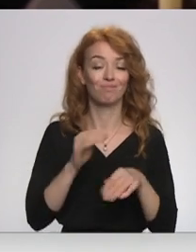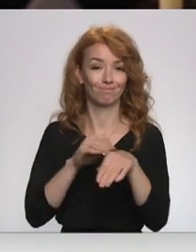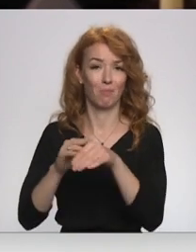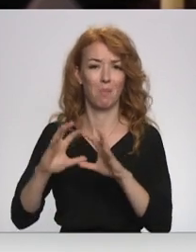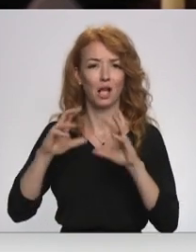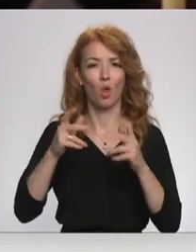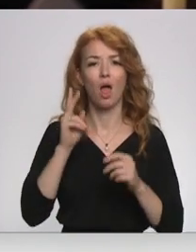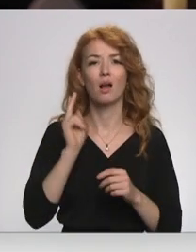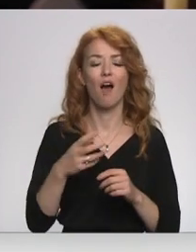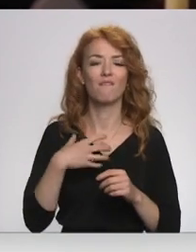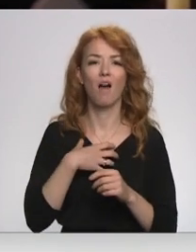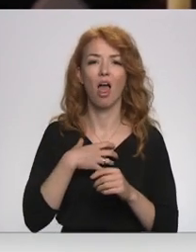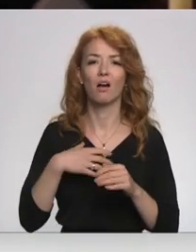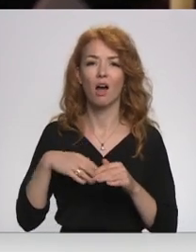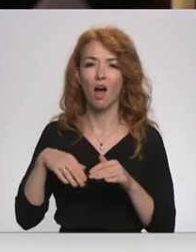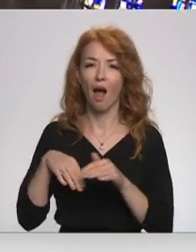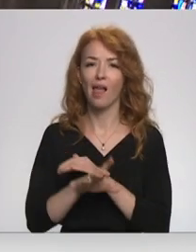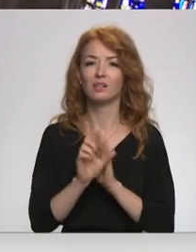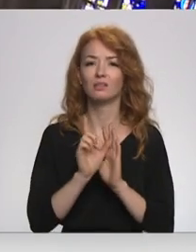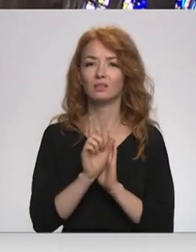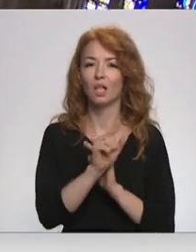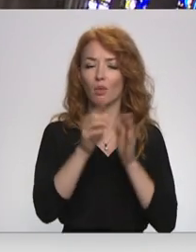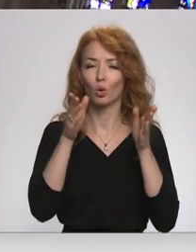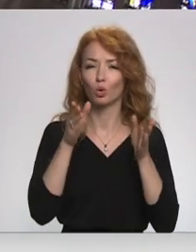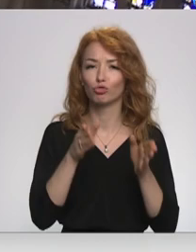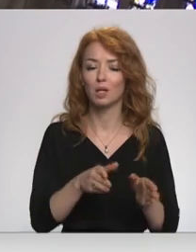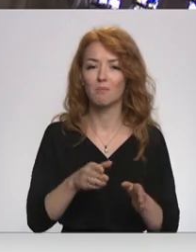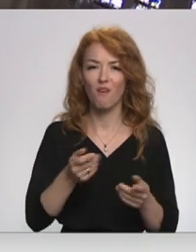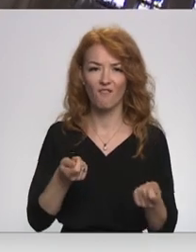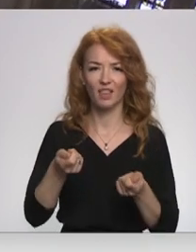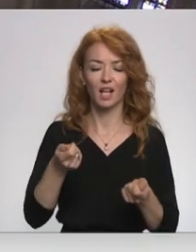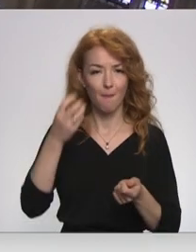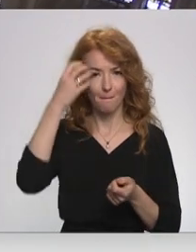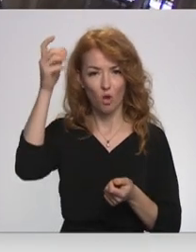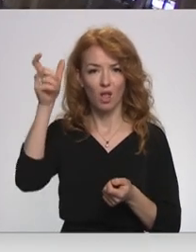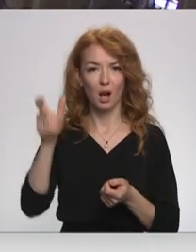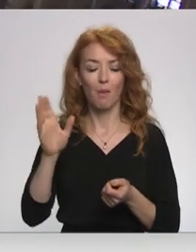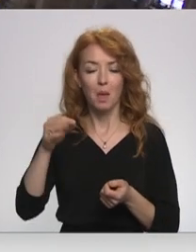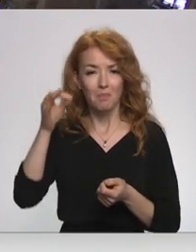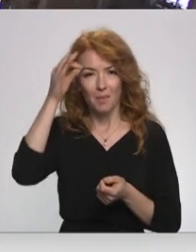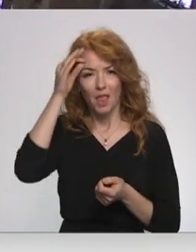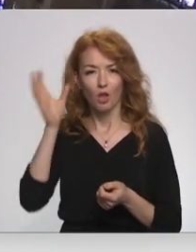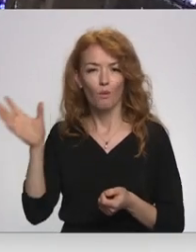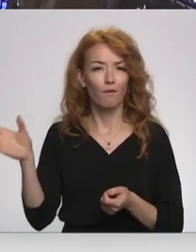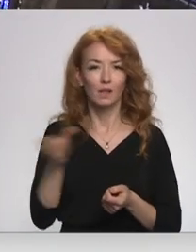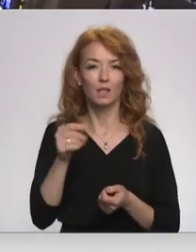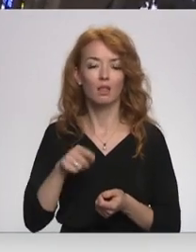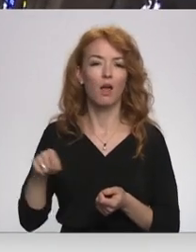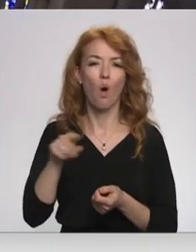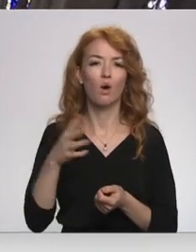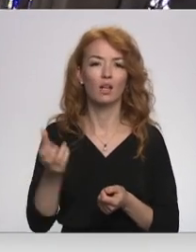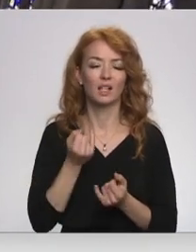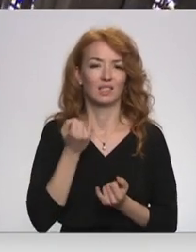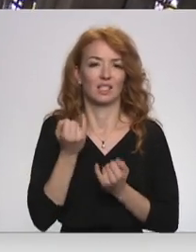ir jāaiziet vadītājam, monārkam, lai tevi pieminētu visu tautu cieņu mīlestību. Man liekas, ka